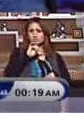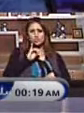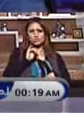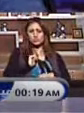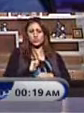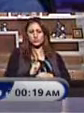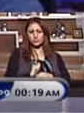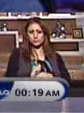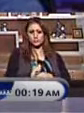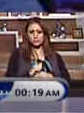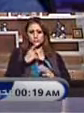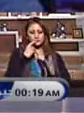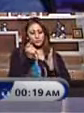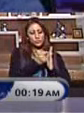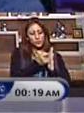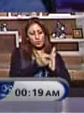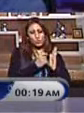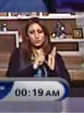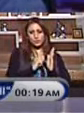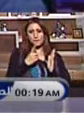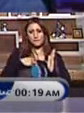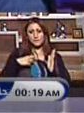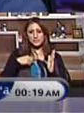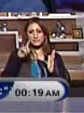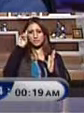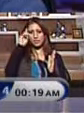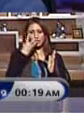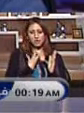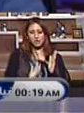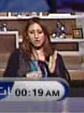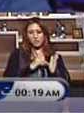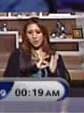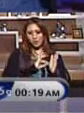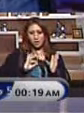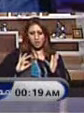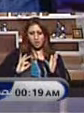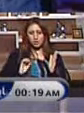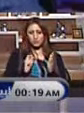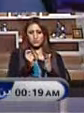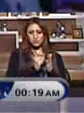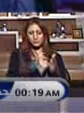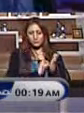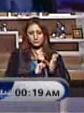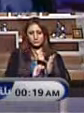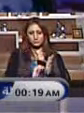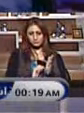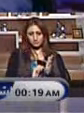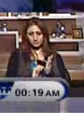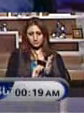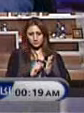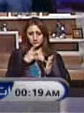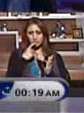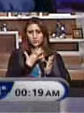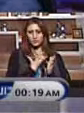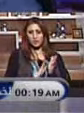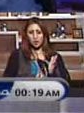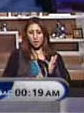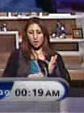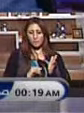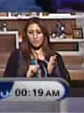اكتب اكتب اكتب يا علي بسم الله الرحمن الرحيم سهيل ماذا قال قال انا لا اعرف لا الرحمن ولا